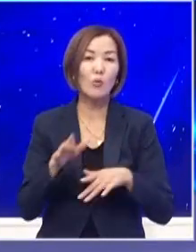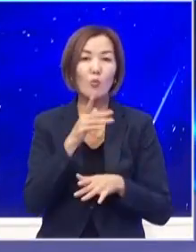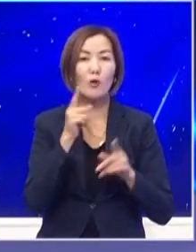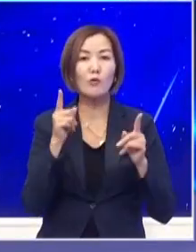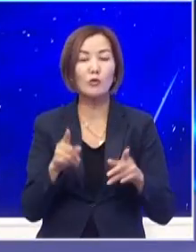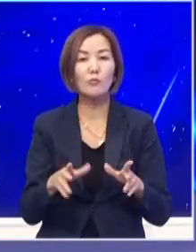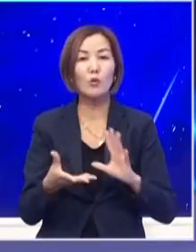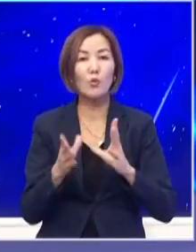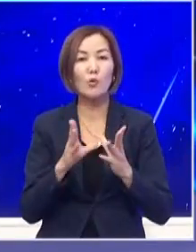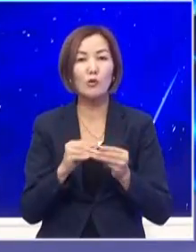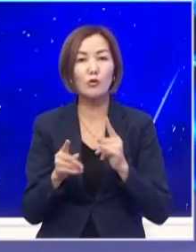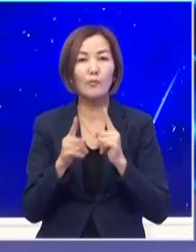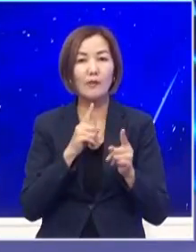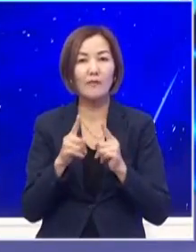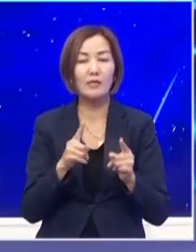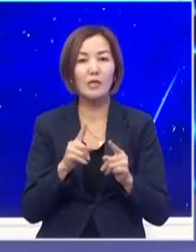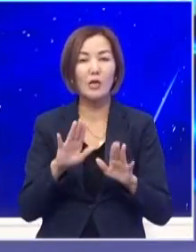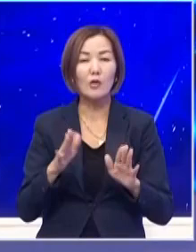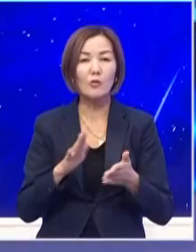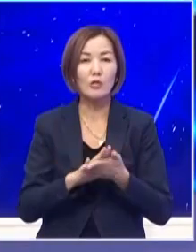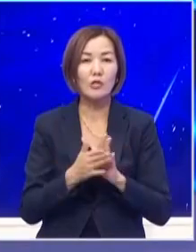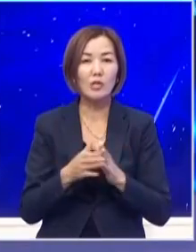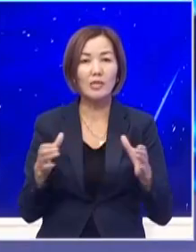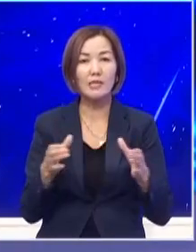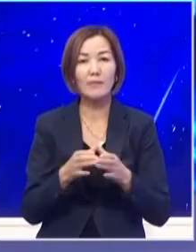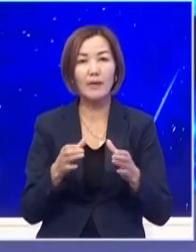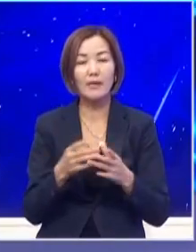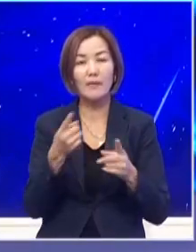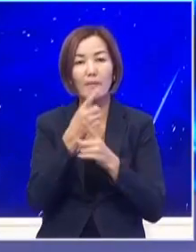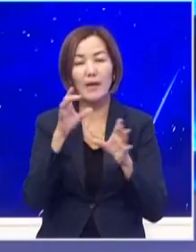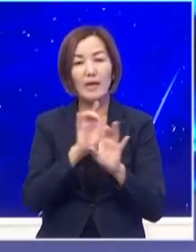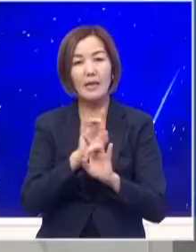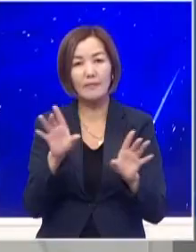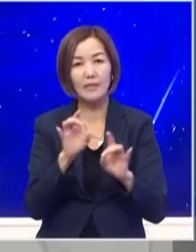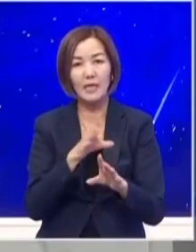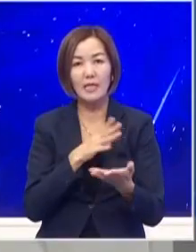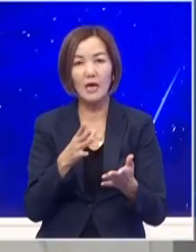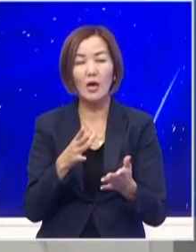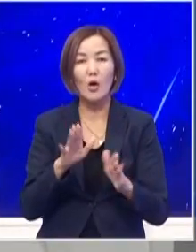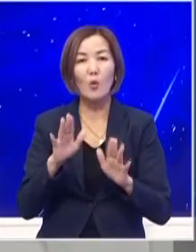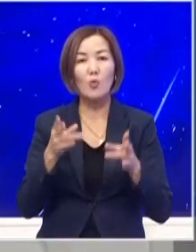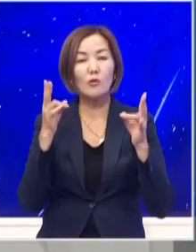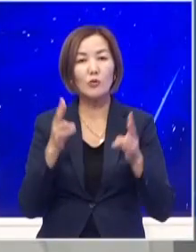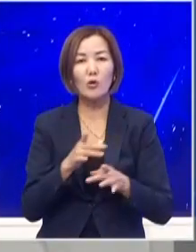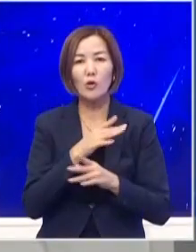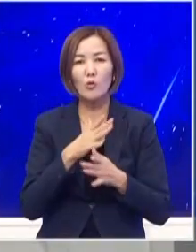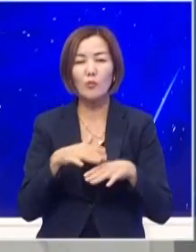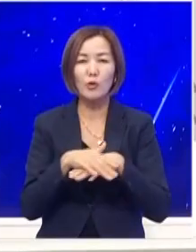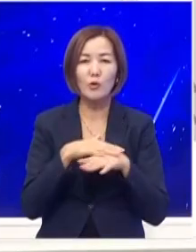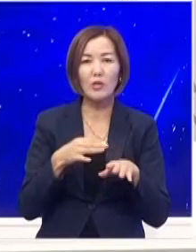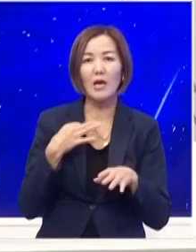шомылу маусымының қорытындысы туралы брифингте төтенше жағдайлар департаменті өкілдері мәлімдеді. Мамандардың айтуынша, оқыс оқиғалар